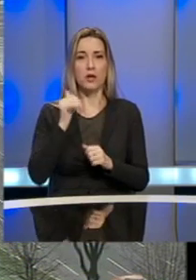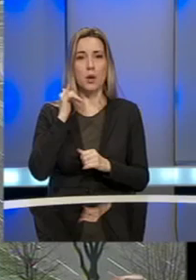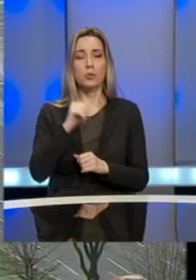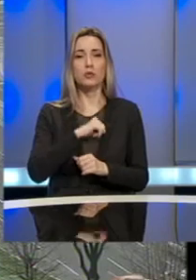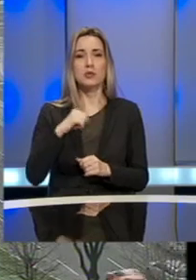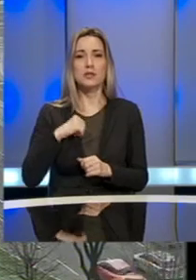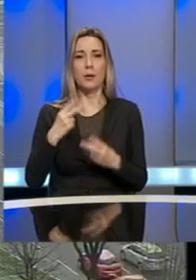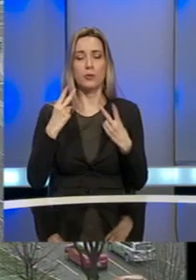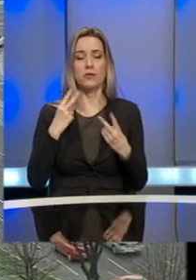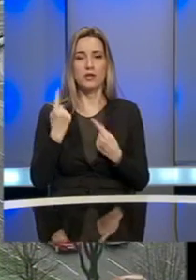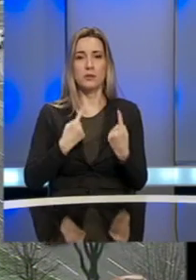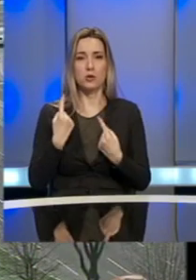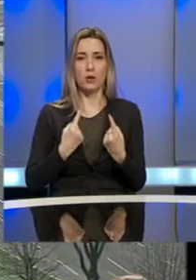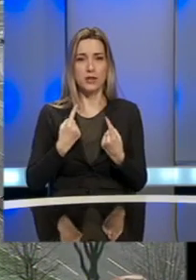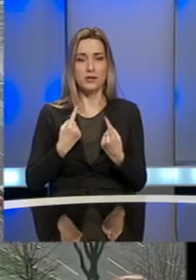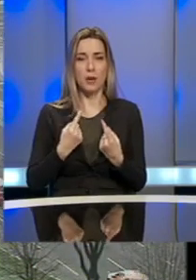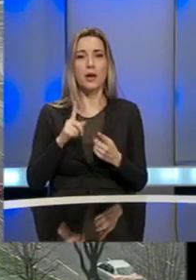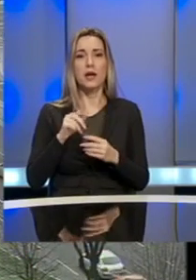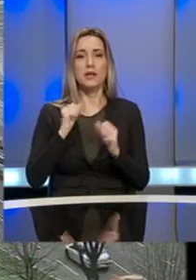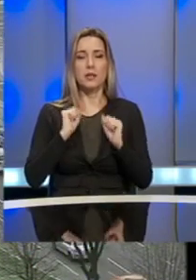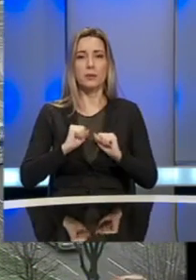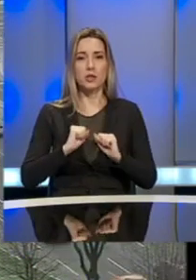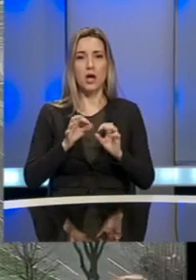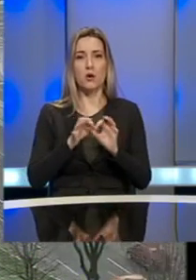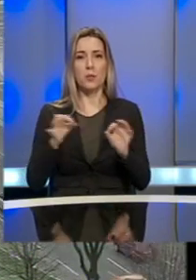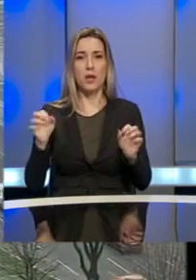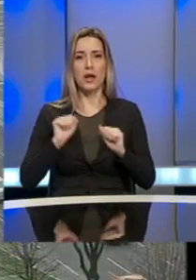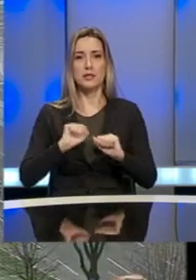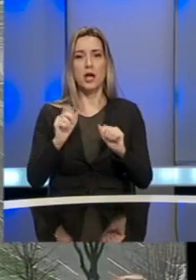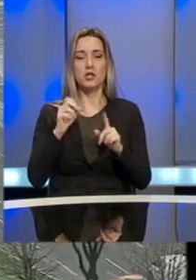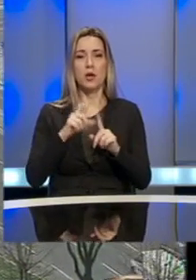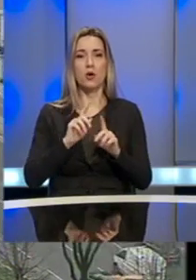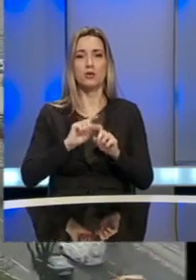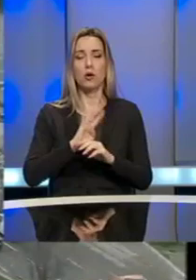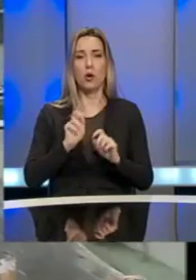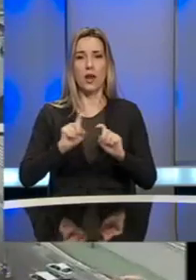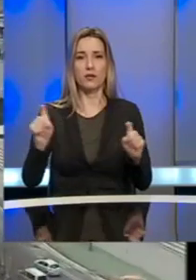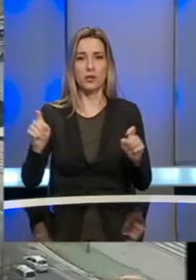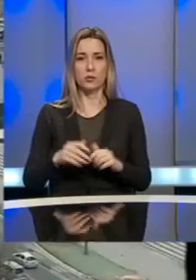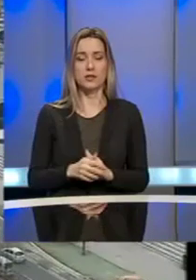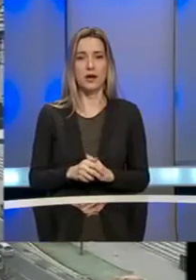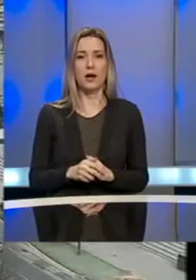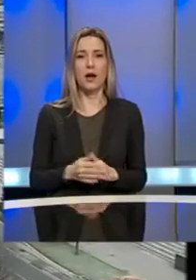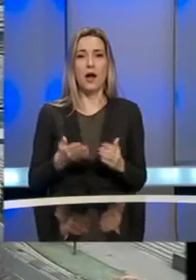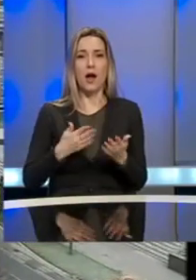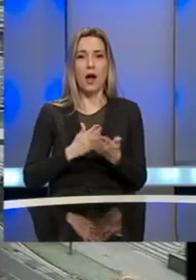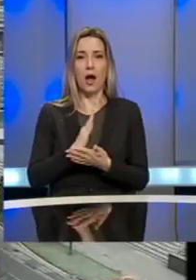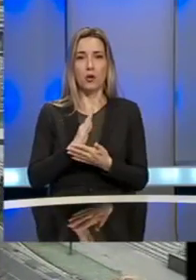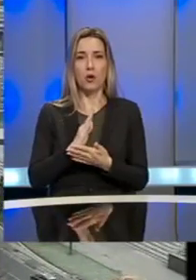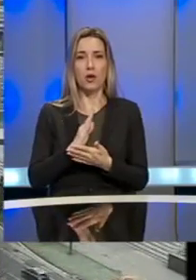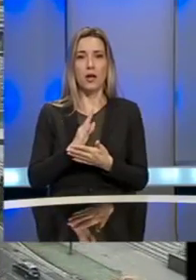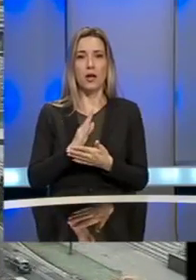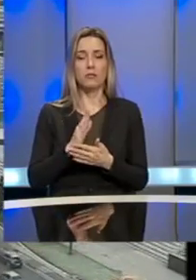putuju samo u nužnim situacijama i da se pridržavaju mjera zaštite od koronavirusa. I ako je